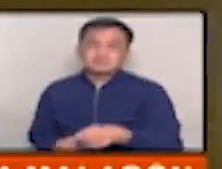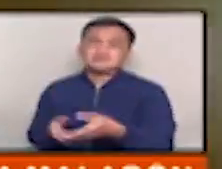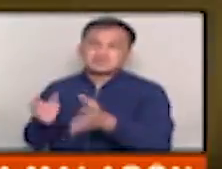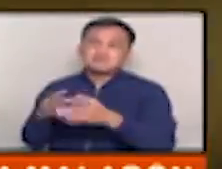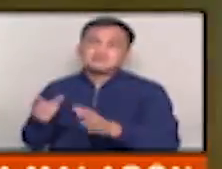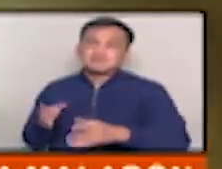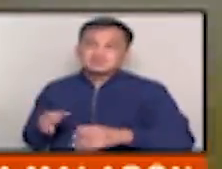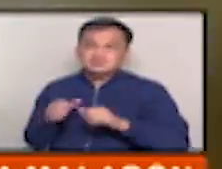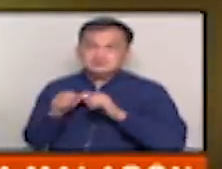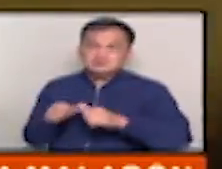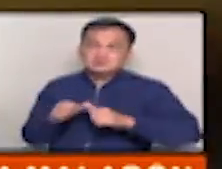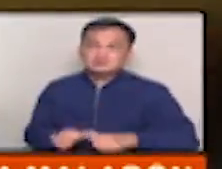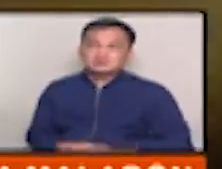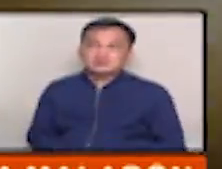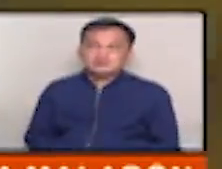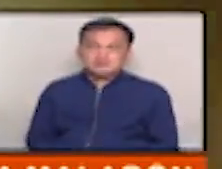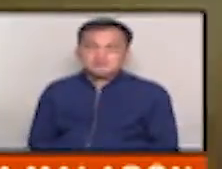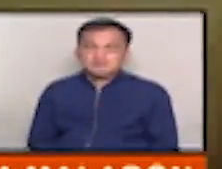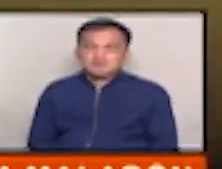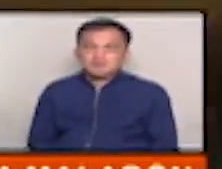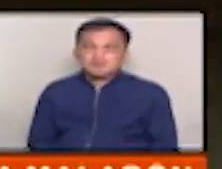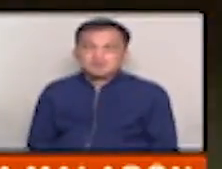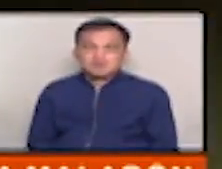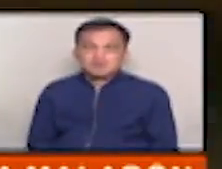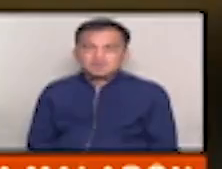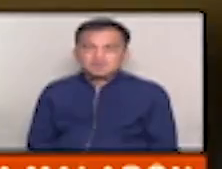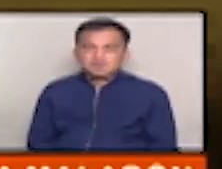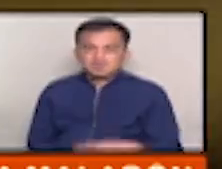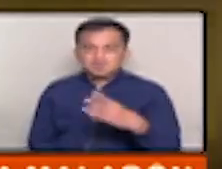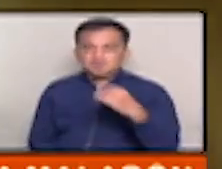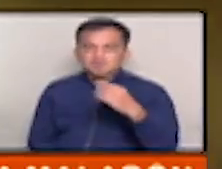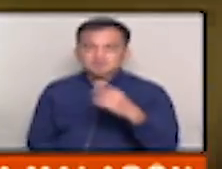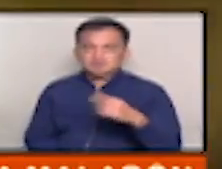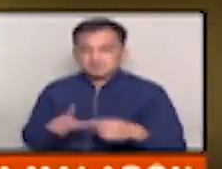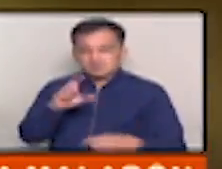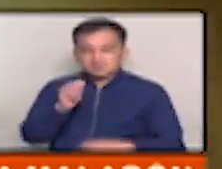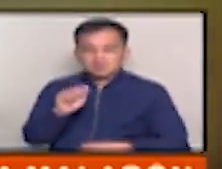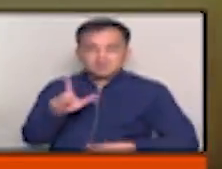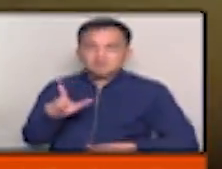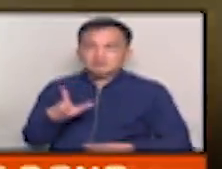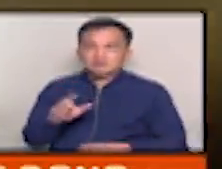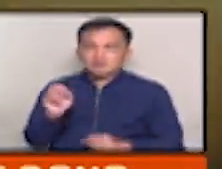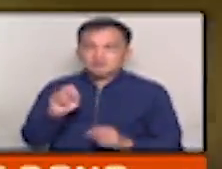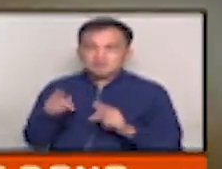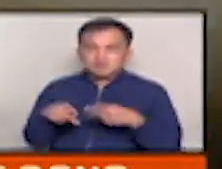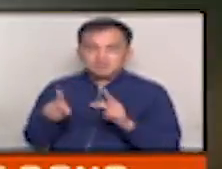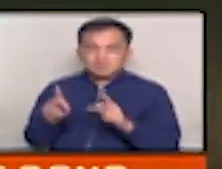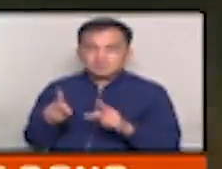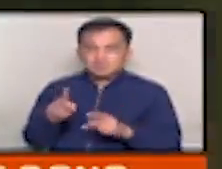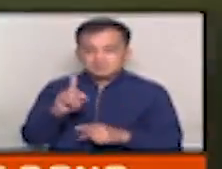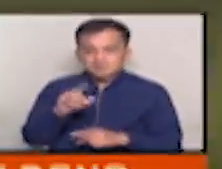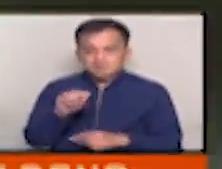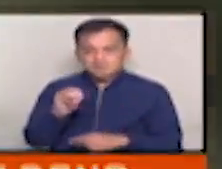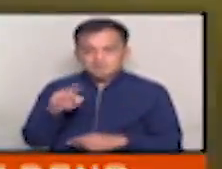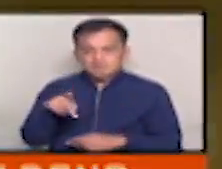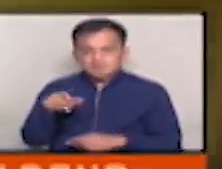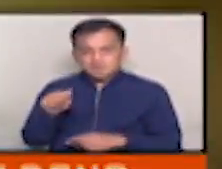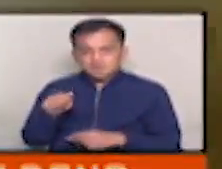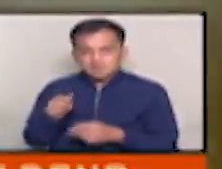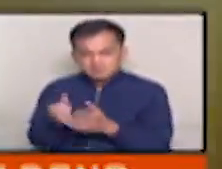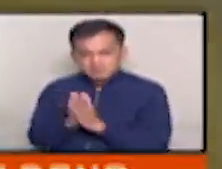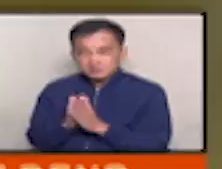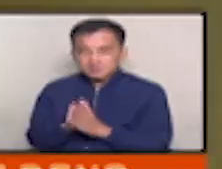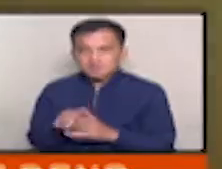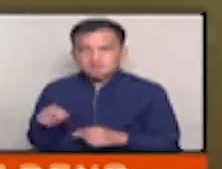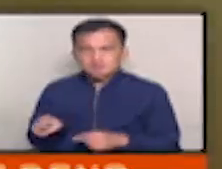Sige ko, pakituloy lang. Hindi ko po nino yan. Nasa legal kayo. Hindi, wala naman permit yun eh. Dampa naman nagpaalam. Hindi naman